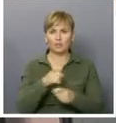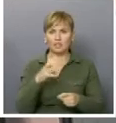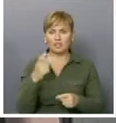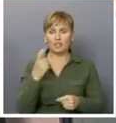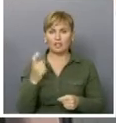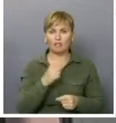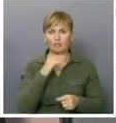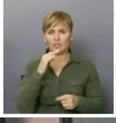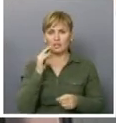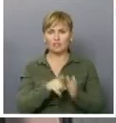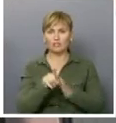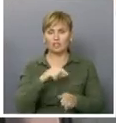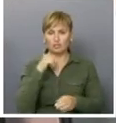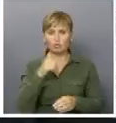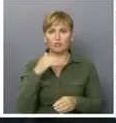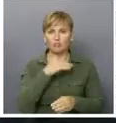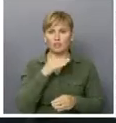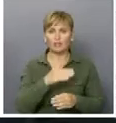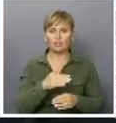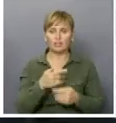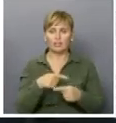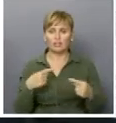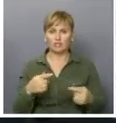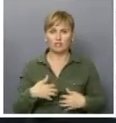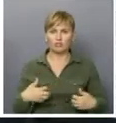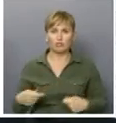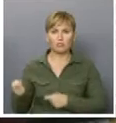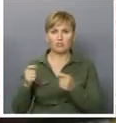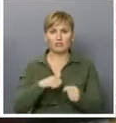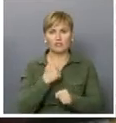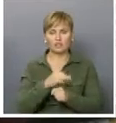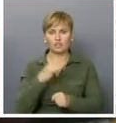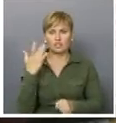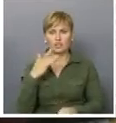экономики Казахстана, с начала года мясо различных животных завозили в основном из США.